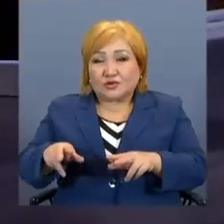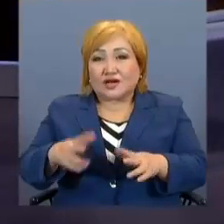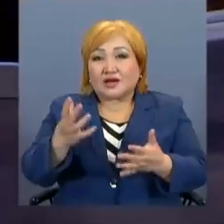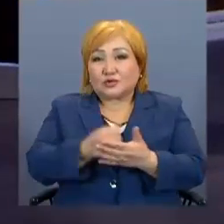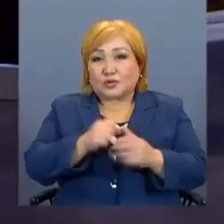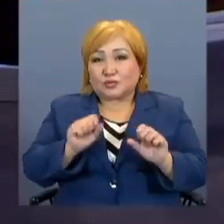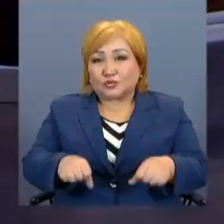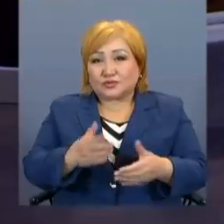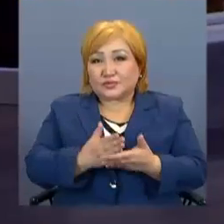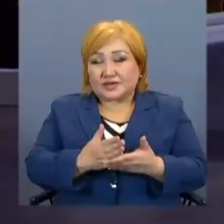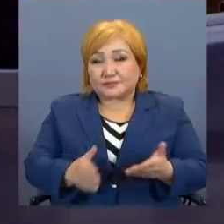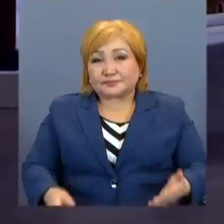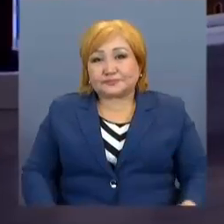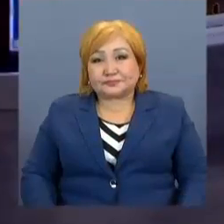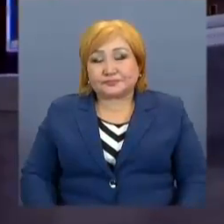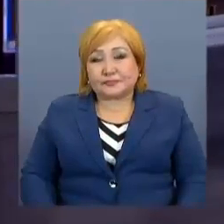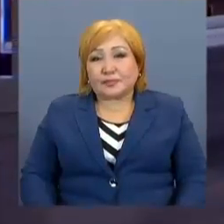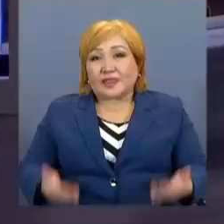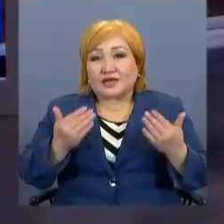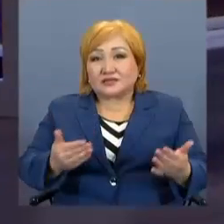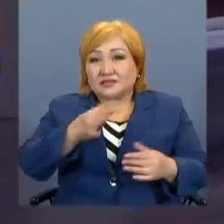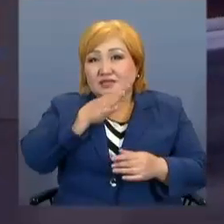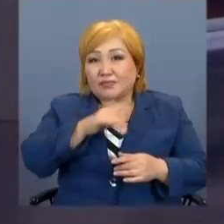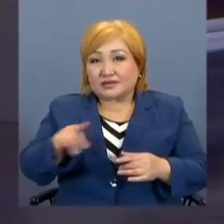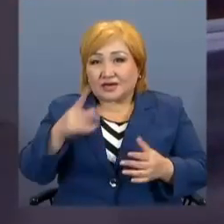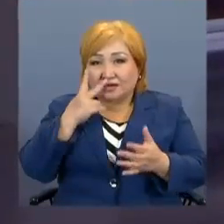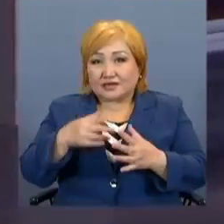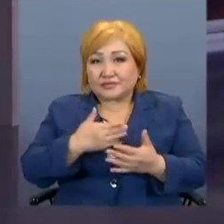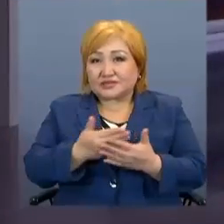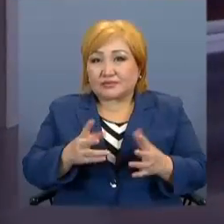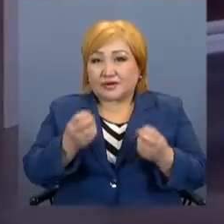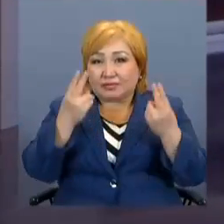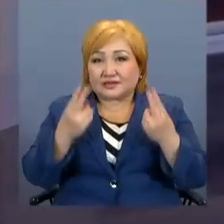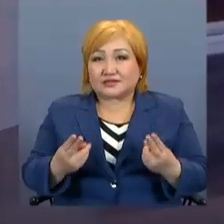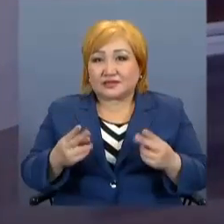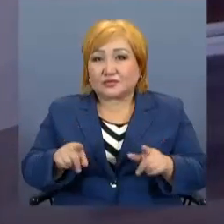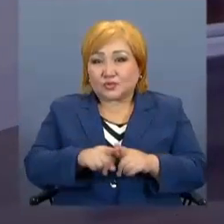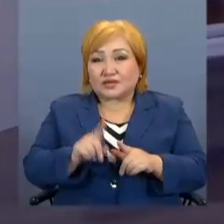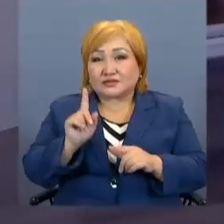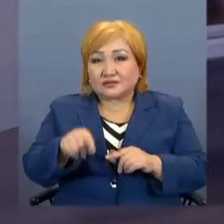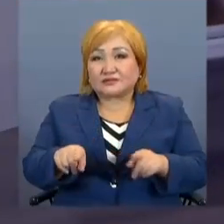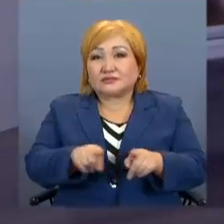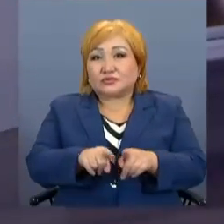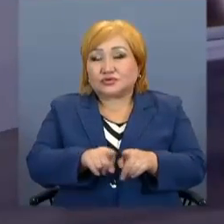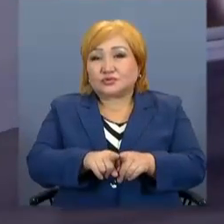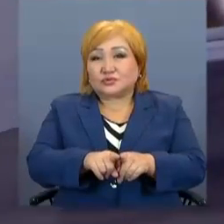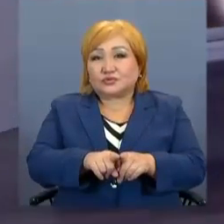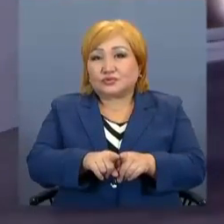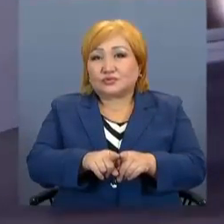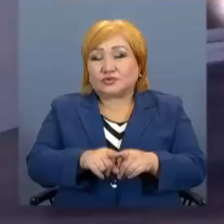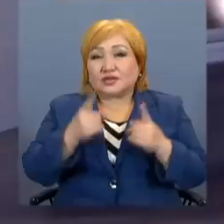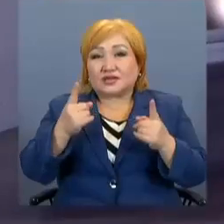қазіргі заманда енді заманына қарай біздің мамандар да ілгері оларды ілгері